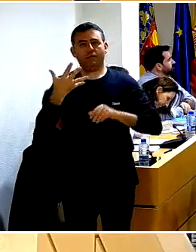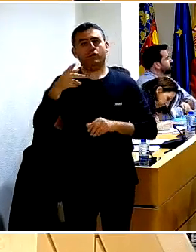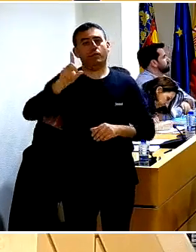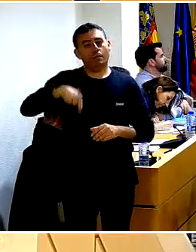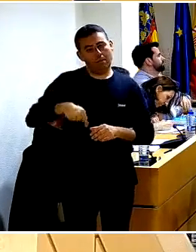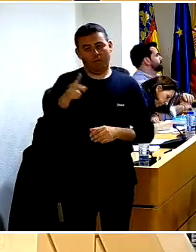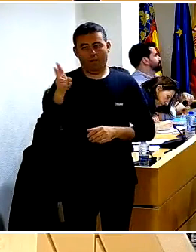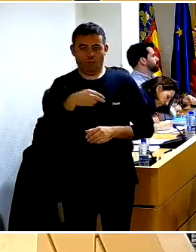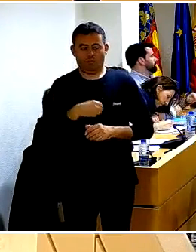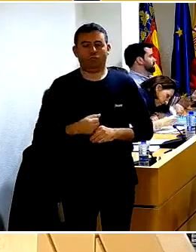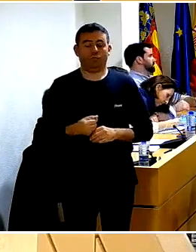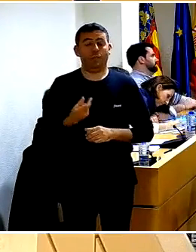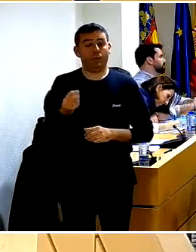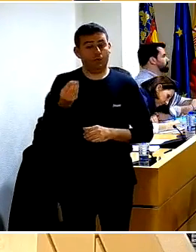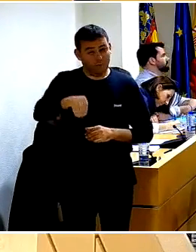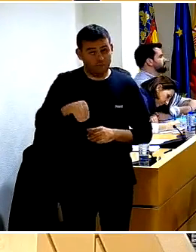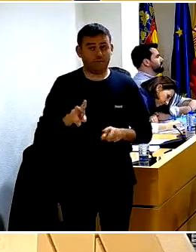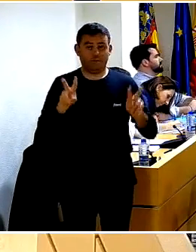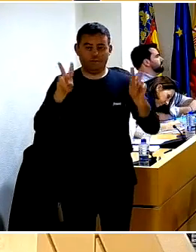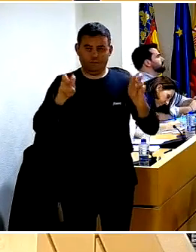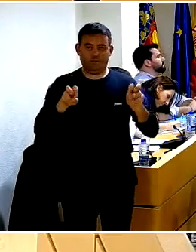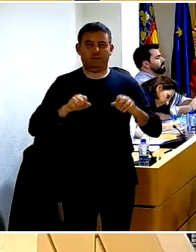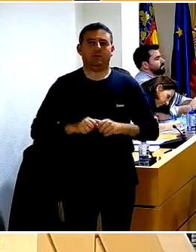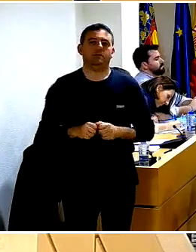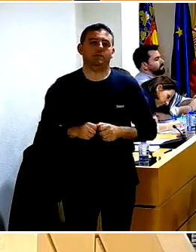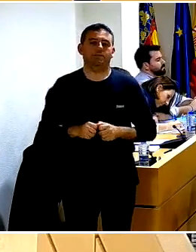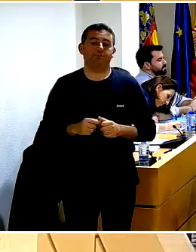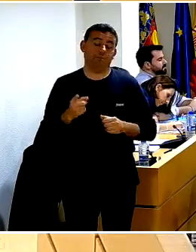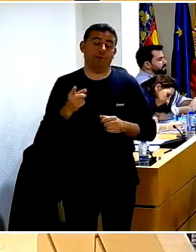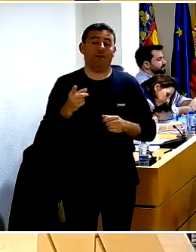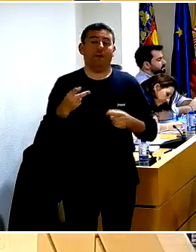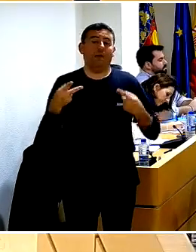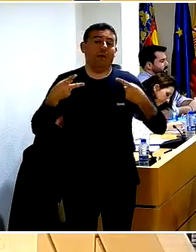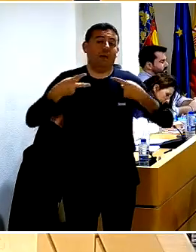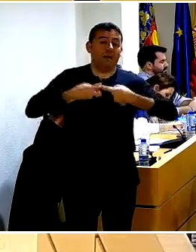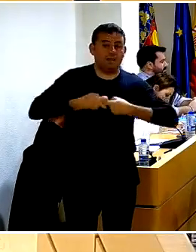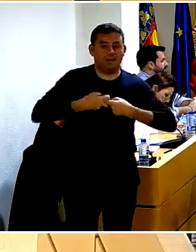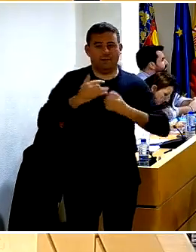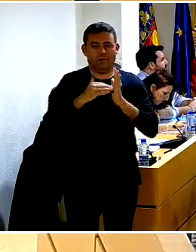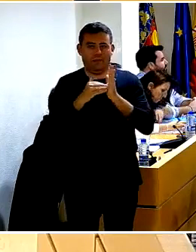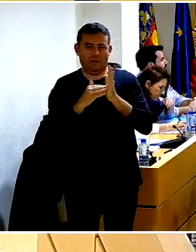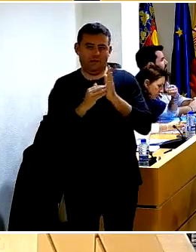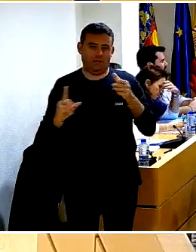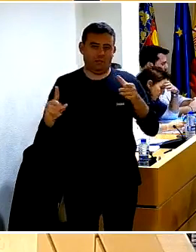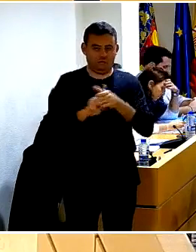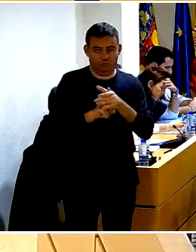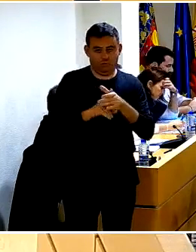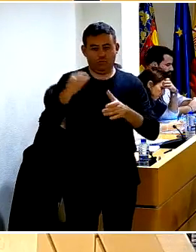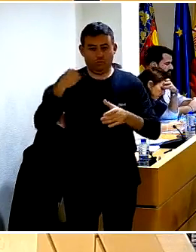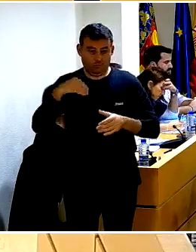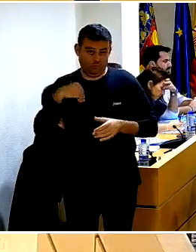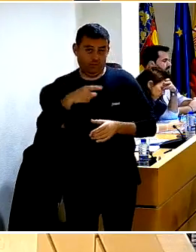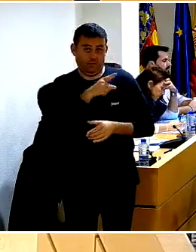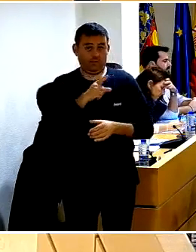els increments dels beneficis socials de la implantació de la Renda Valenciana d'Inclusió de la Conselleria d'Igualtat i Polítiques